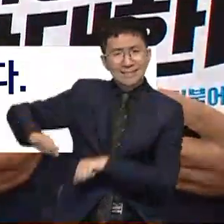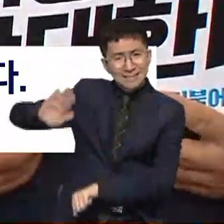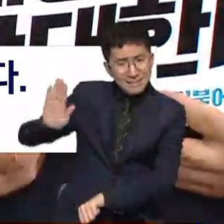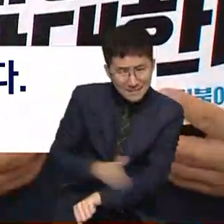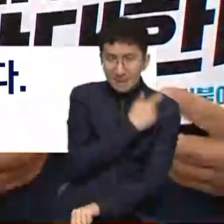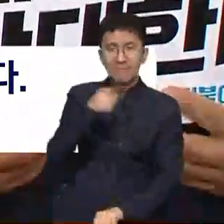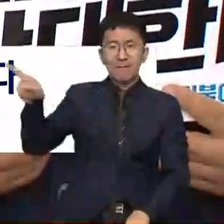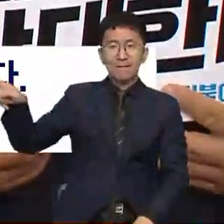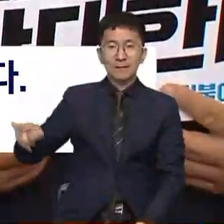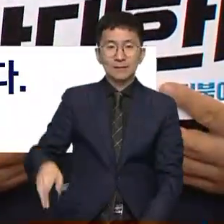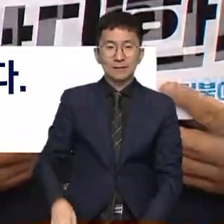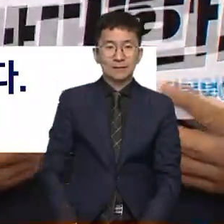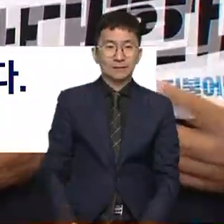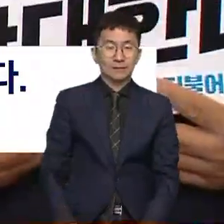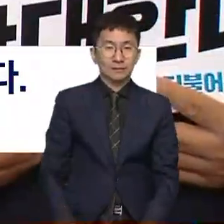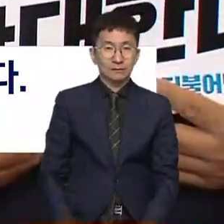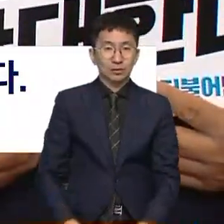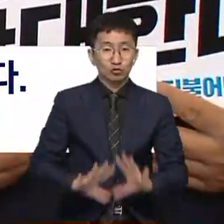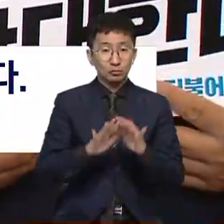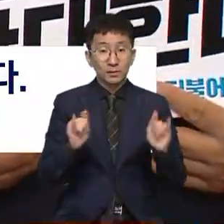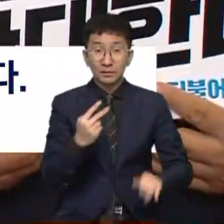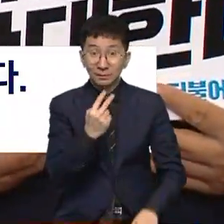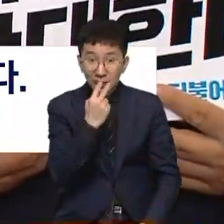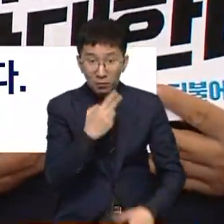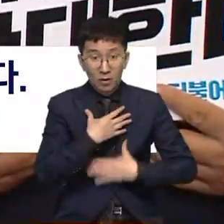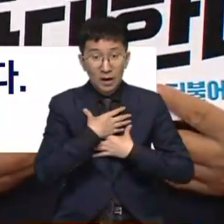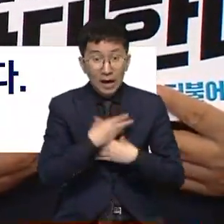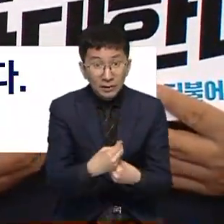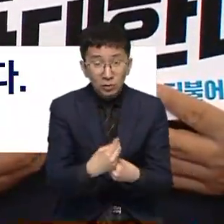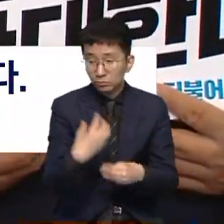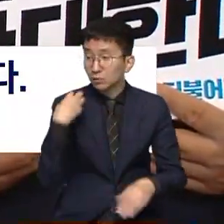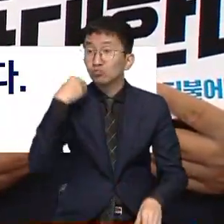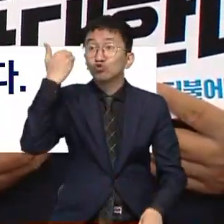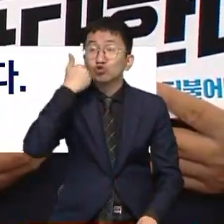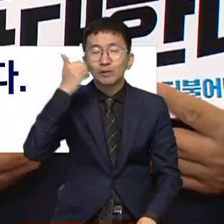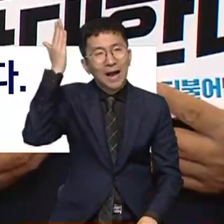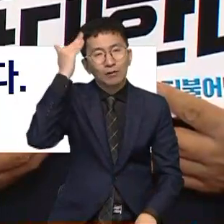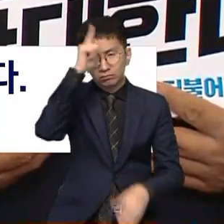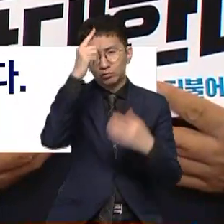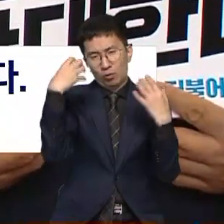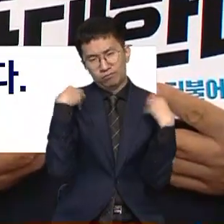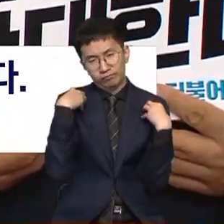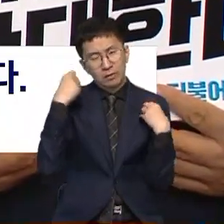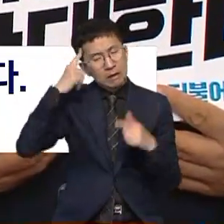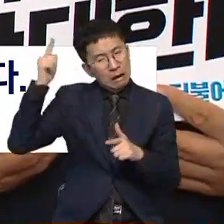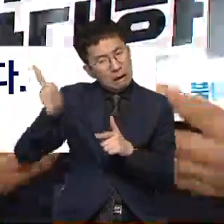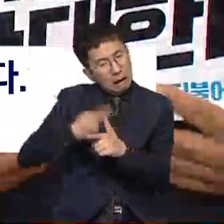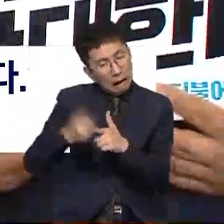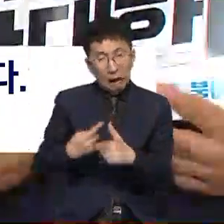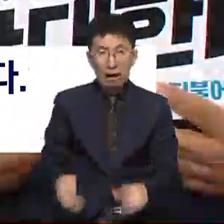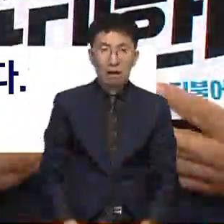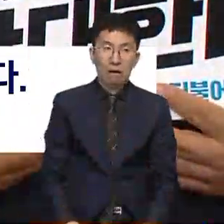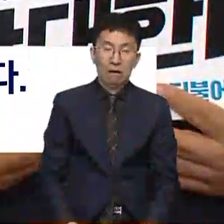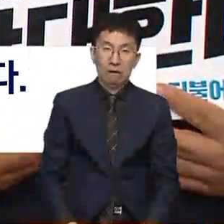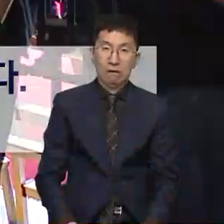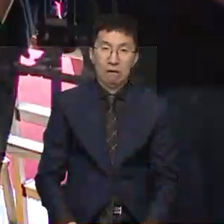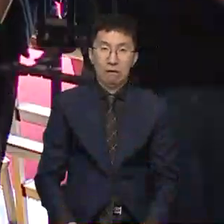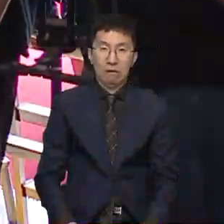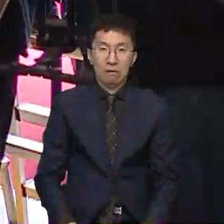결코 가볍지 않습니다. 국민의 생명과 안전을 지켜야 하는 책무를 완전히 저버린